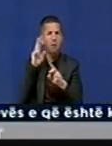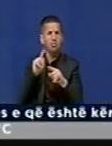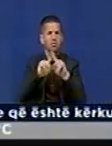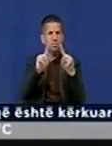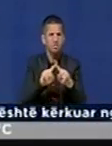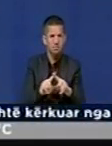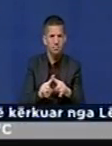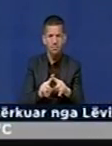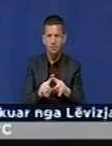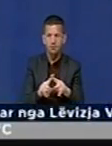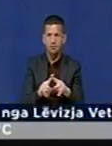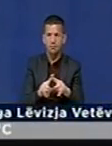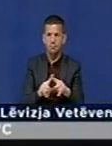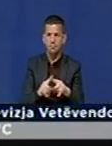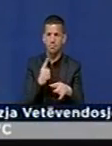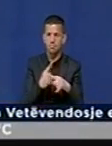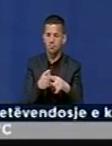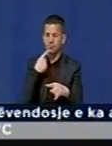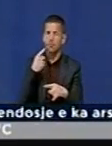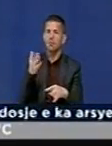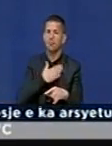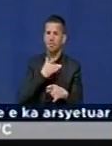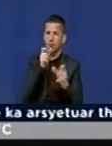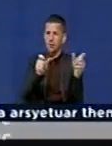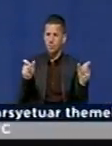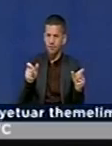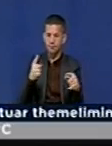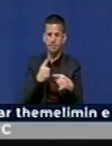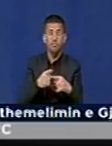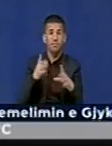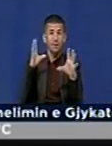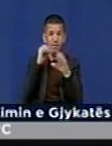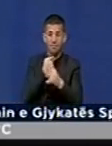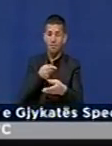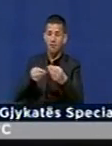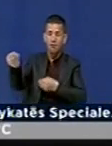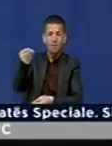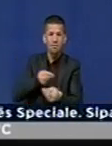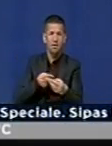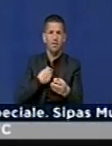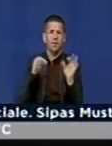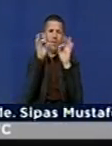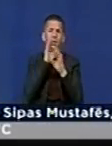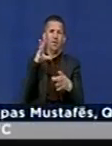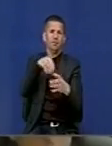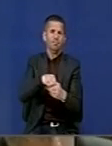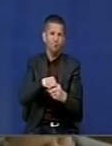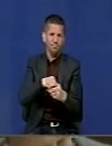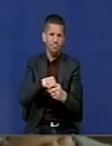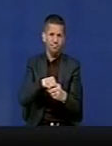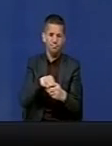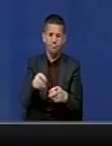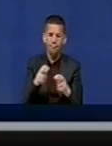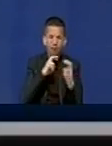ndodhë, besoj që është tu, e konfirmojnë edhe njerë që jënë prezent, pas letërkëmbimit e tutje, nuk jam pjesë e naj konsulte,